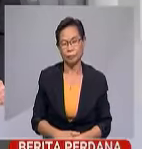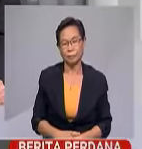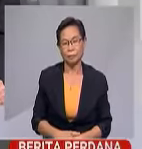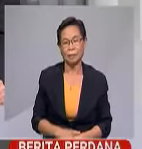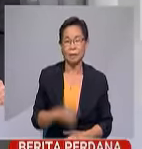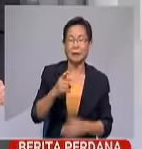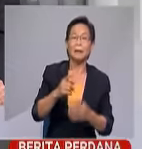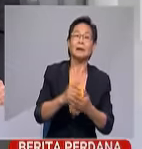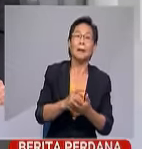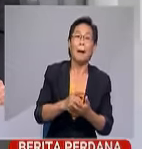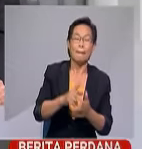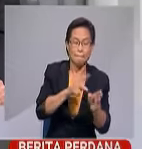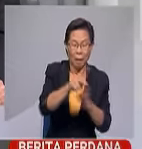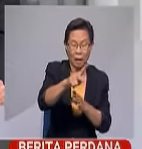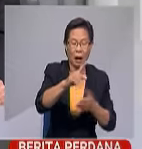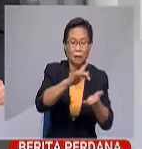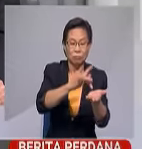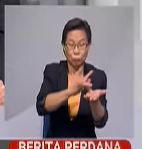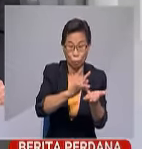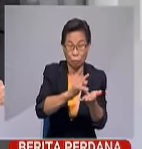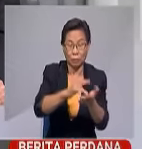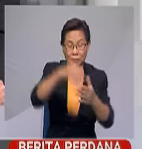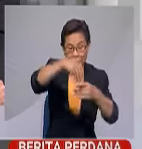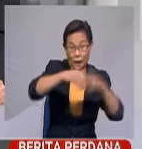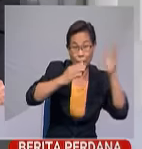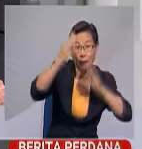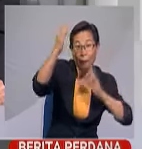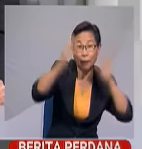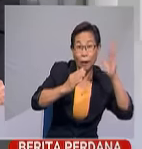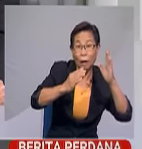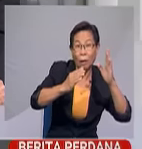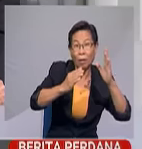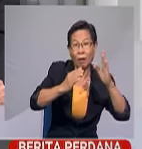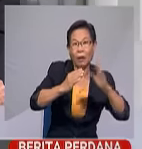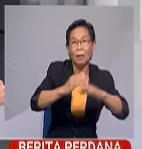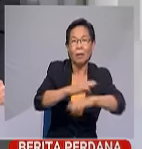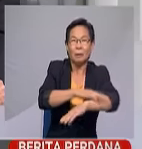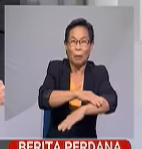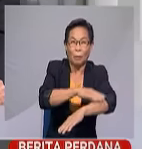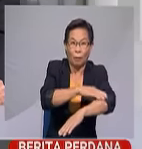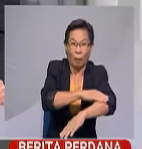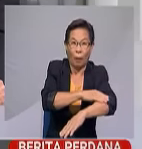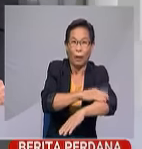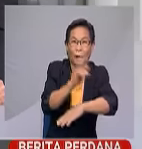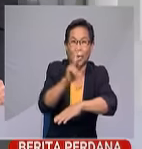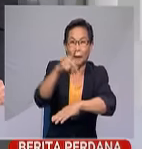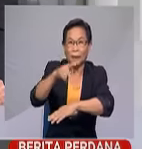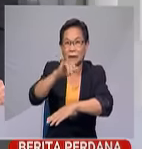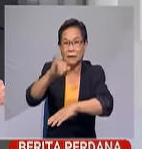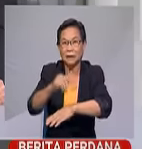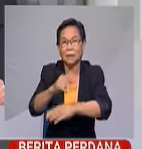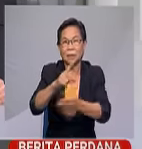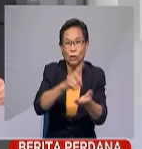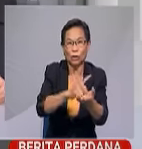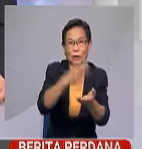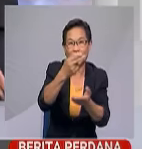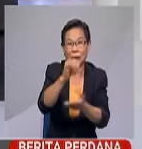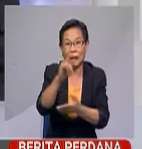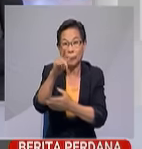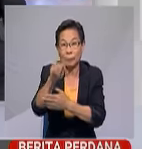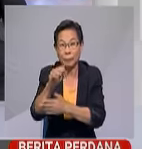Baik, sementara itu, pakar perubatan dalaman dan rheumatology Hospital Pakar KPJ Pahang, Dr. Hilmi Abdullah